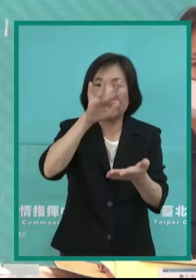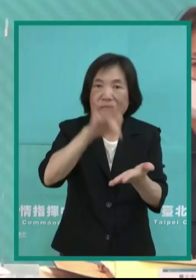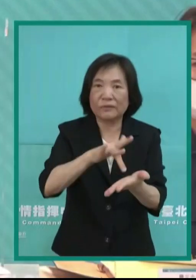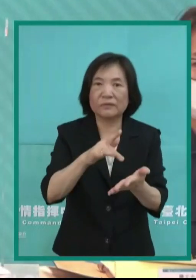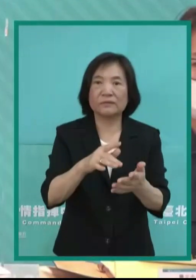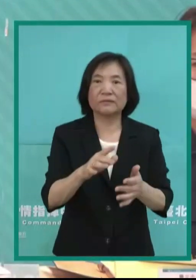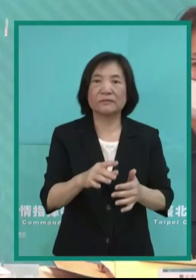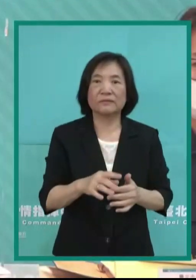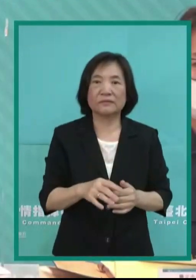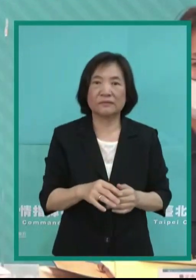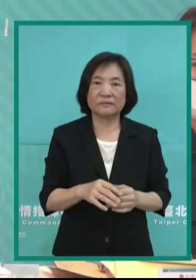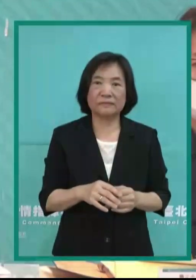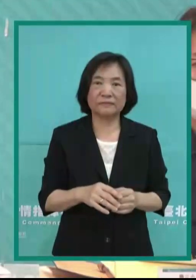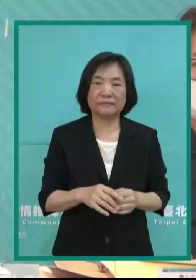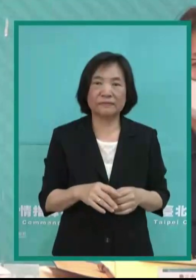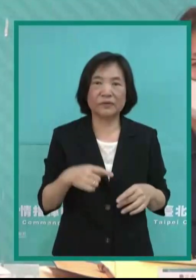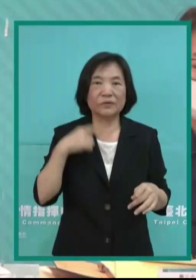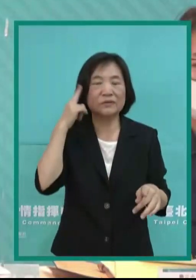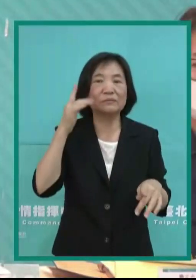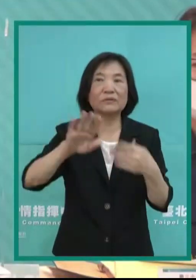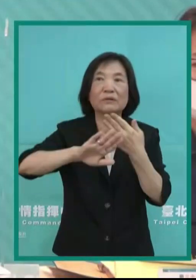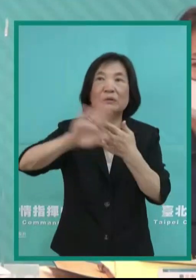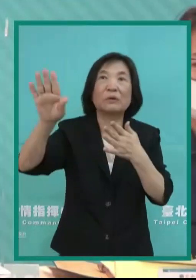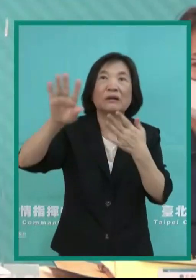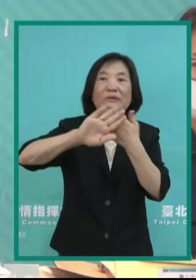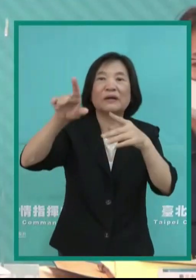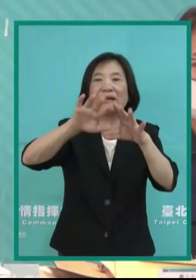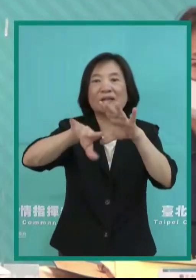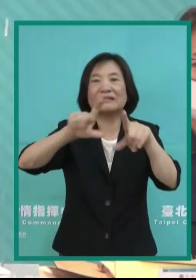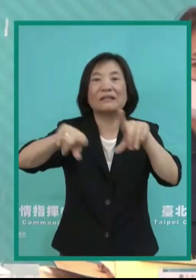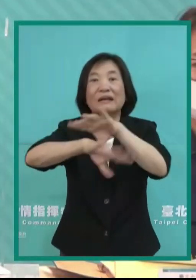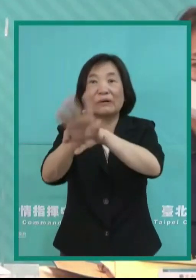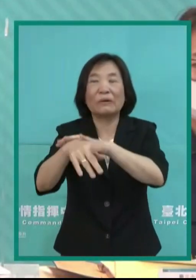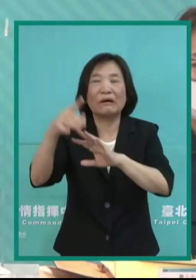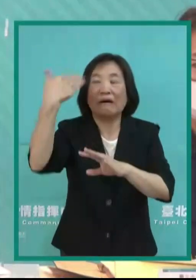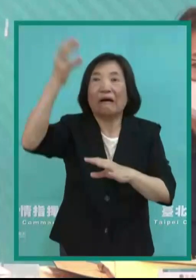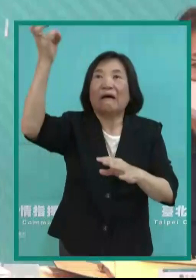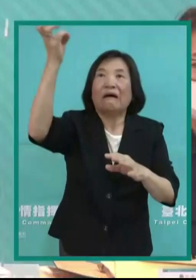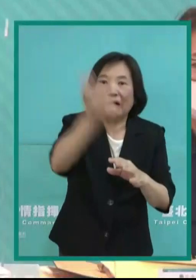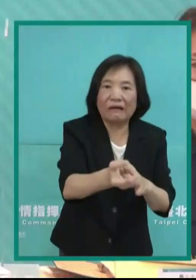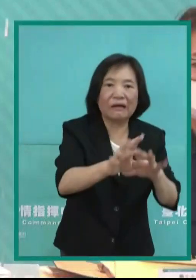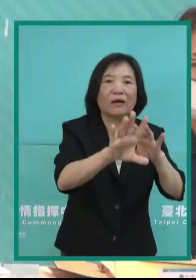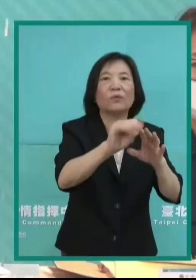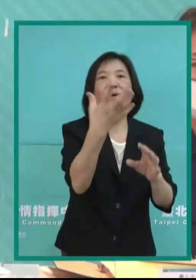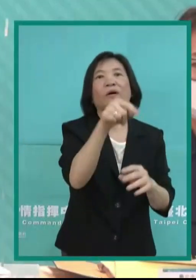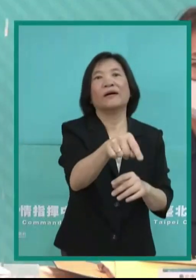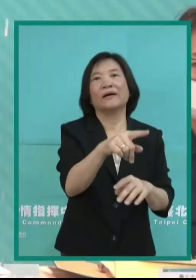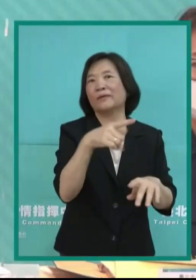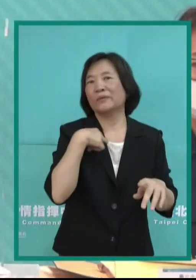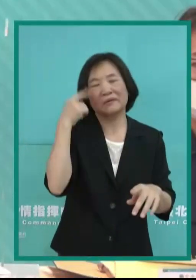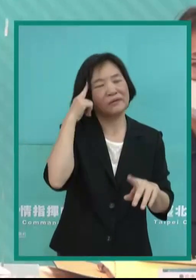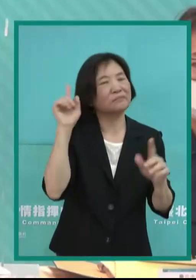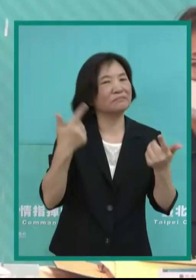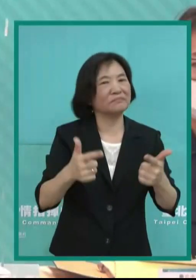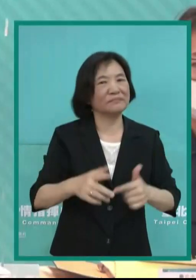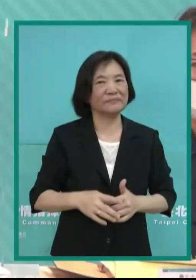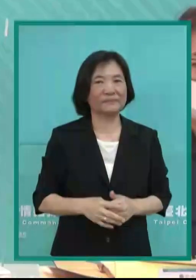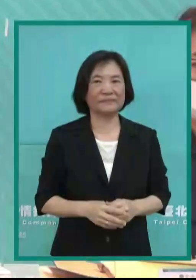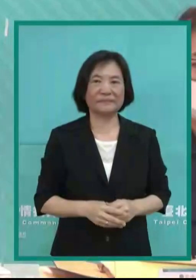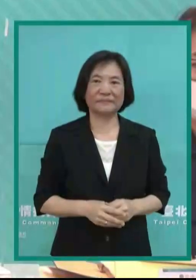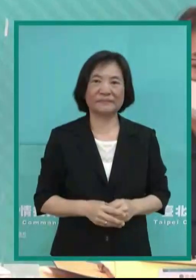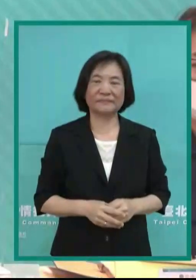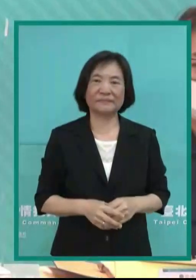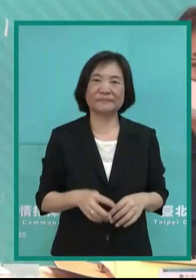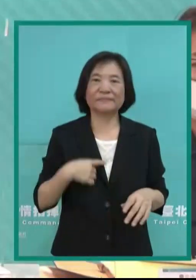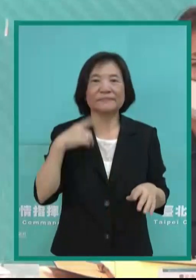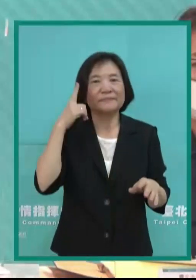想也不是从外太空直接就掉在万华，所以我